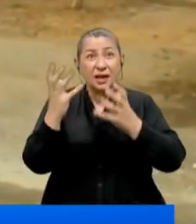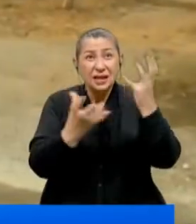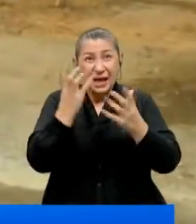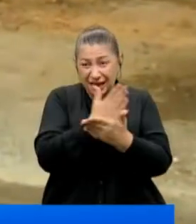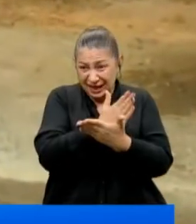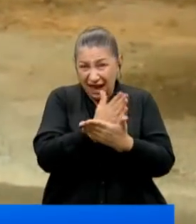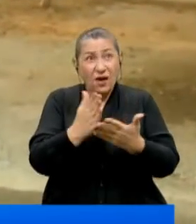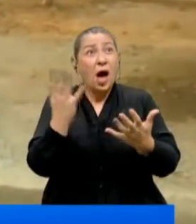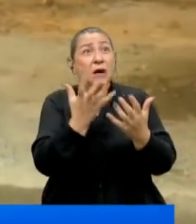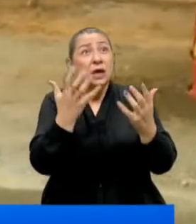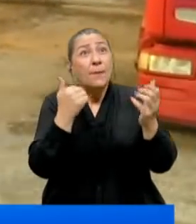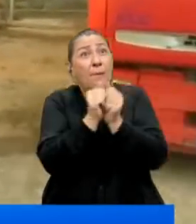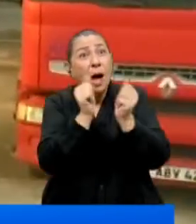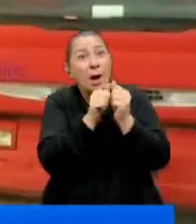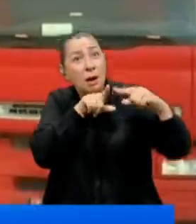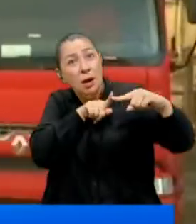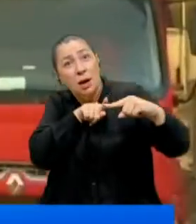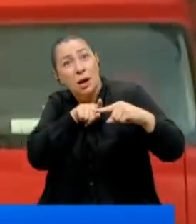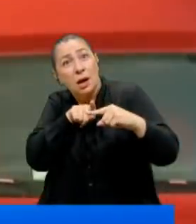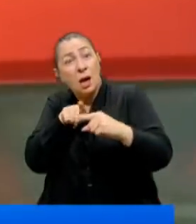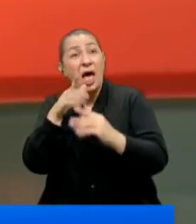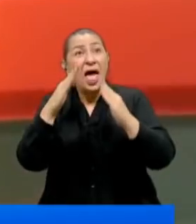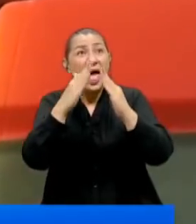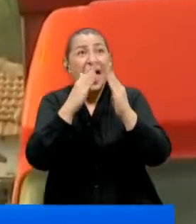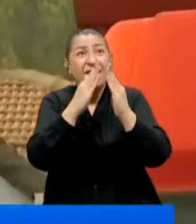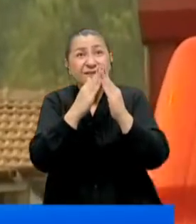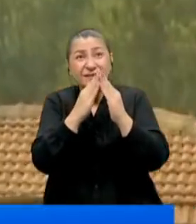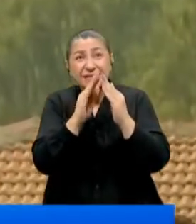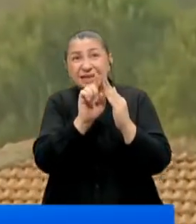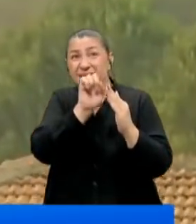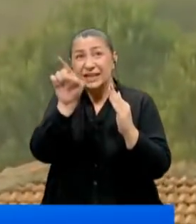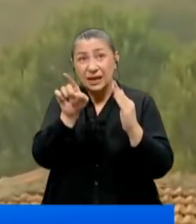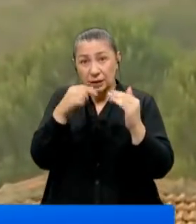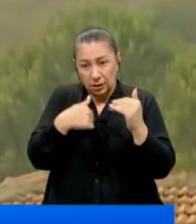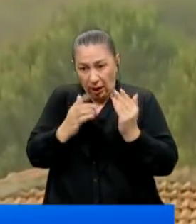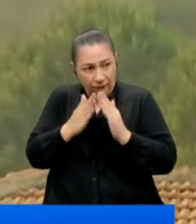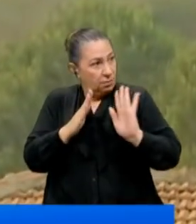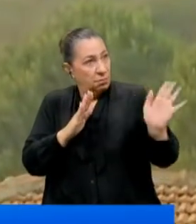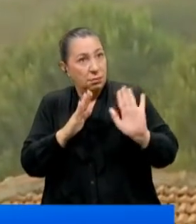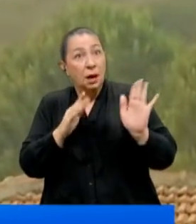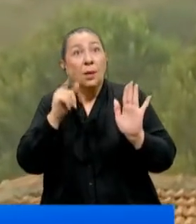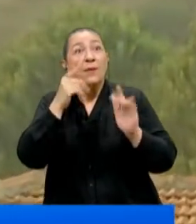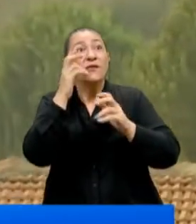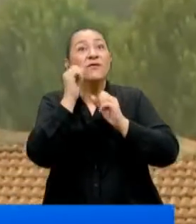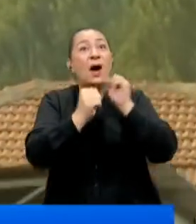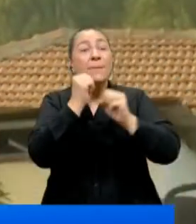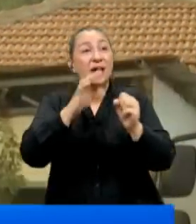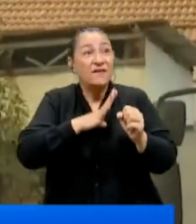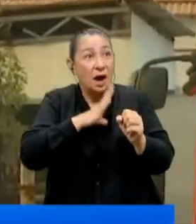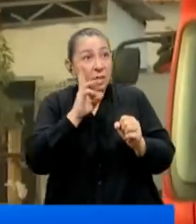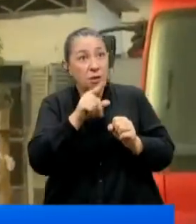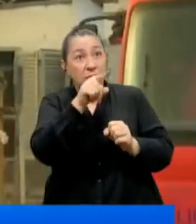İlerledikçe alevler de bizle birlikte ilerliyor. Evlerin ilerisinde bir noktadayız ve görüldüğü üzere bir fabrika var